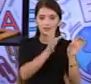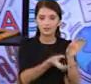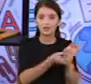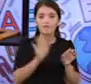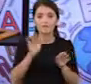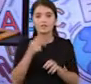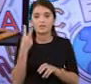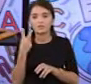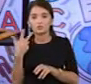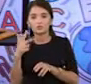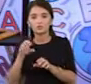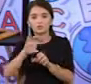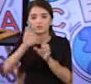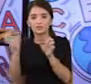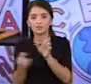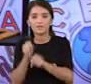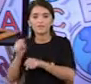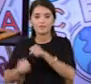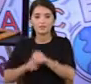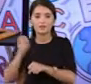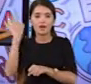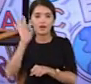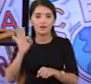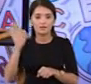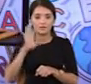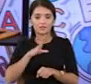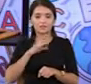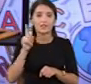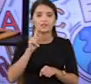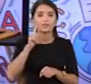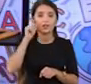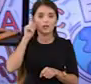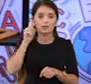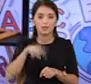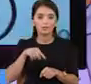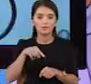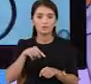va 3 g'ildirakli velosipedlar haqida ekan. Nimalar ma'lum?